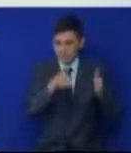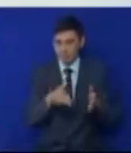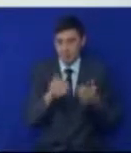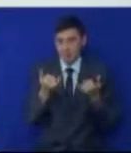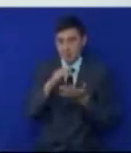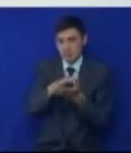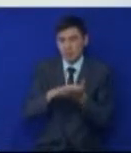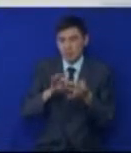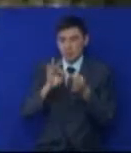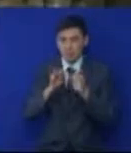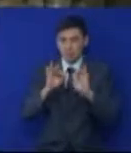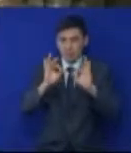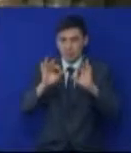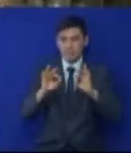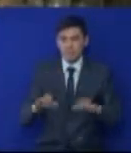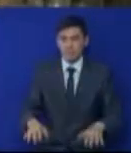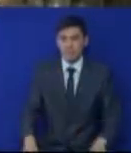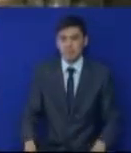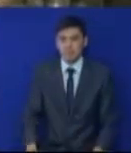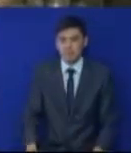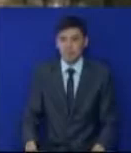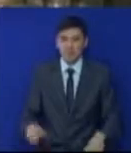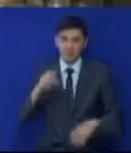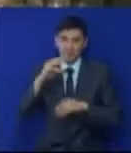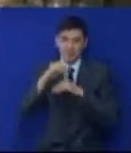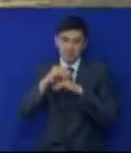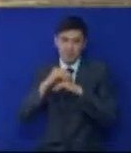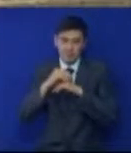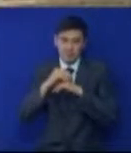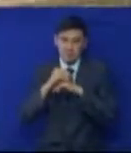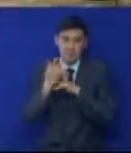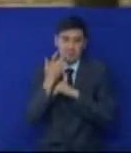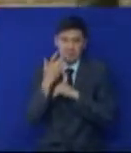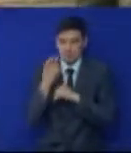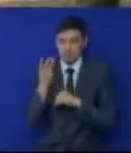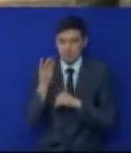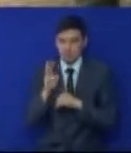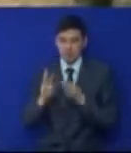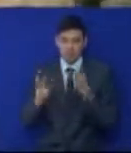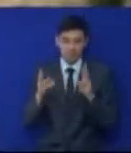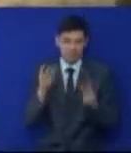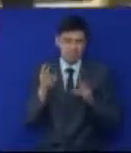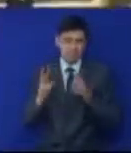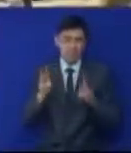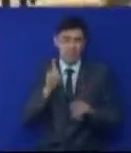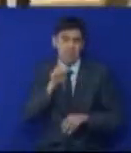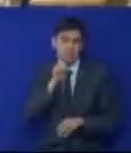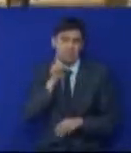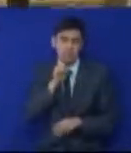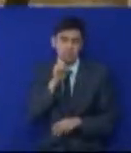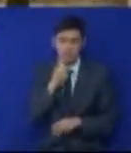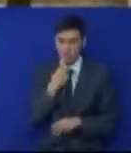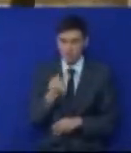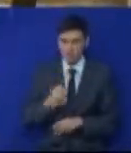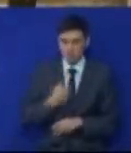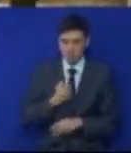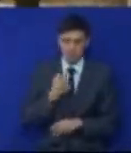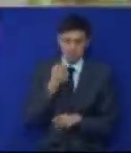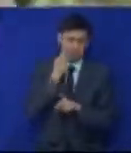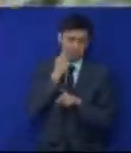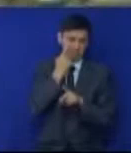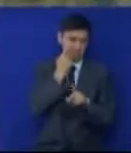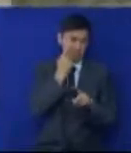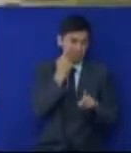келесі бейнематериалда. Кешкілік уақытта қала көшелерінде үш адамнан жүретін жас сарбаздарды жиі кездестіруге болады.